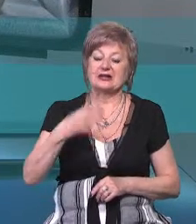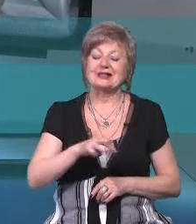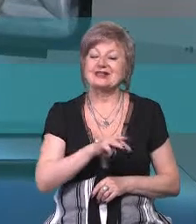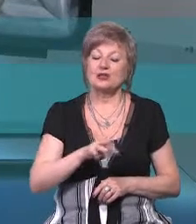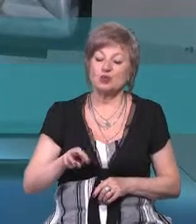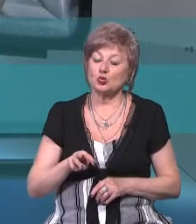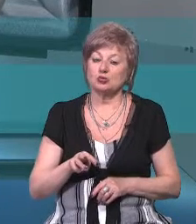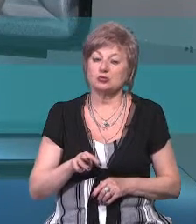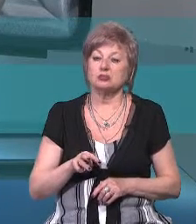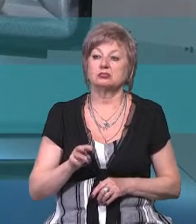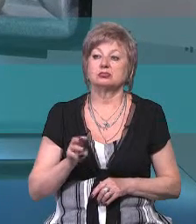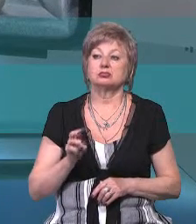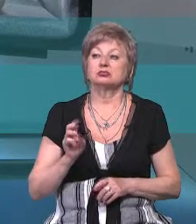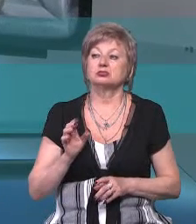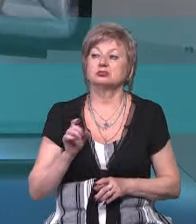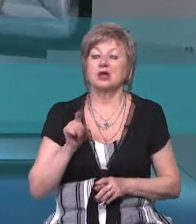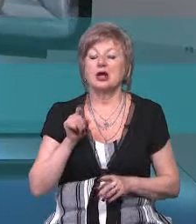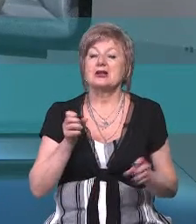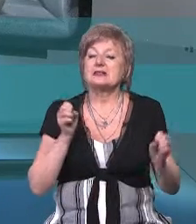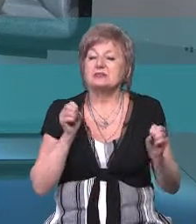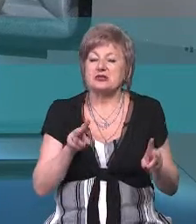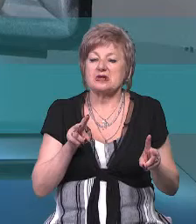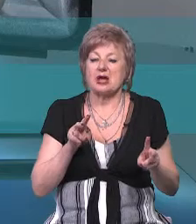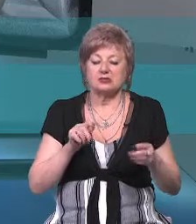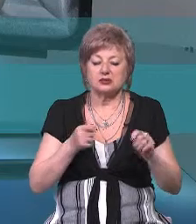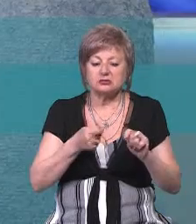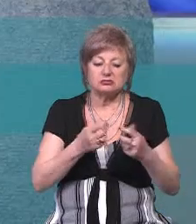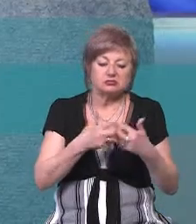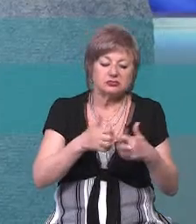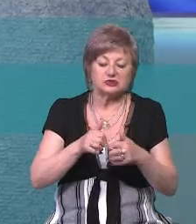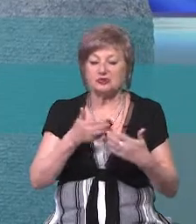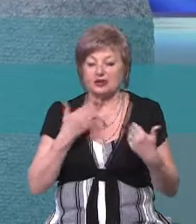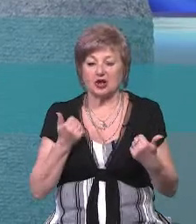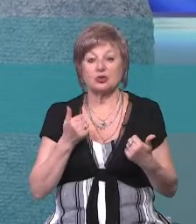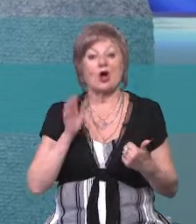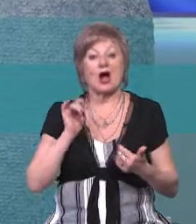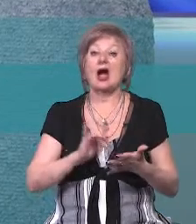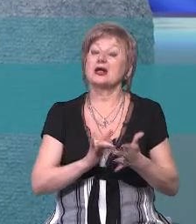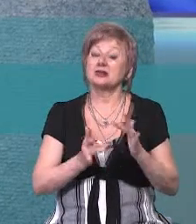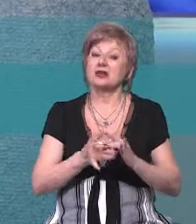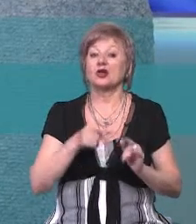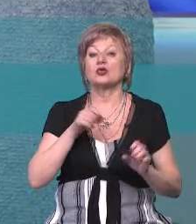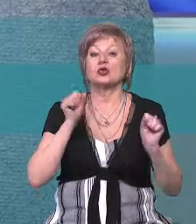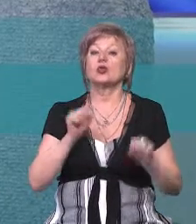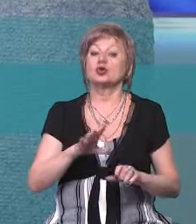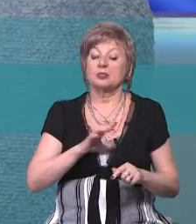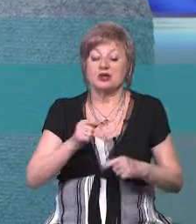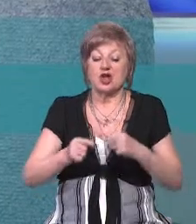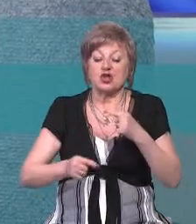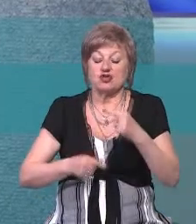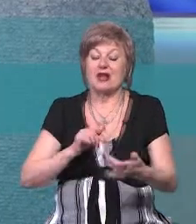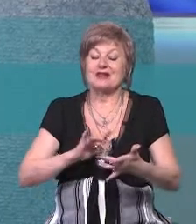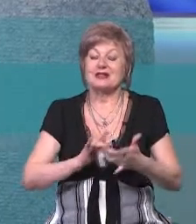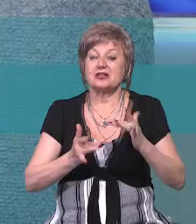території доставати, якщо немає спеціальних там, приладів, ретрансляторів, а от інтернет може бути. Через інтернет